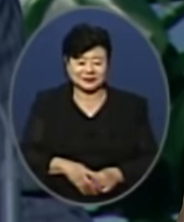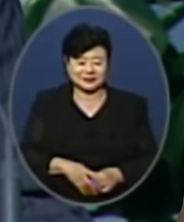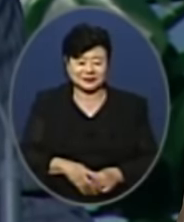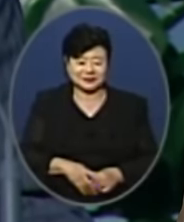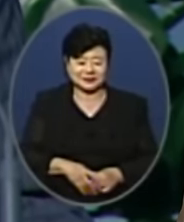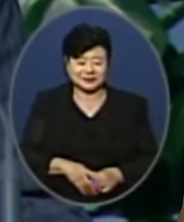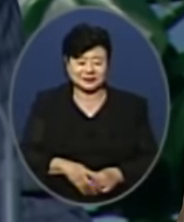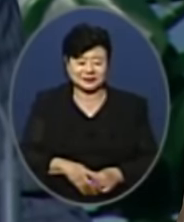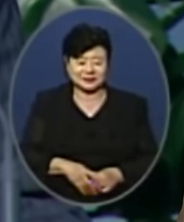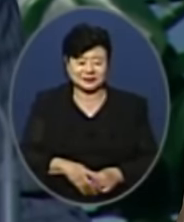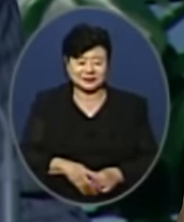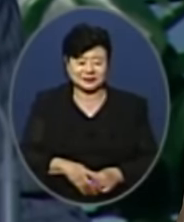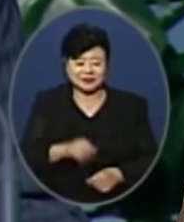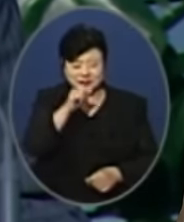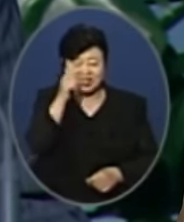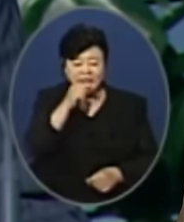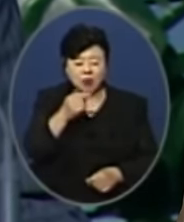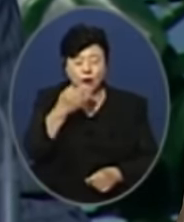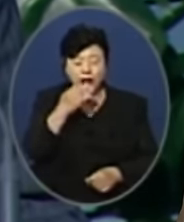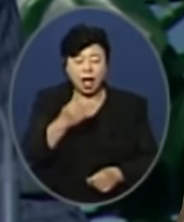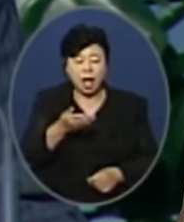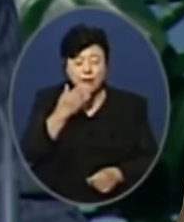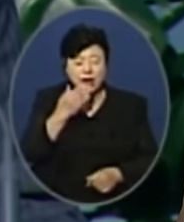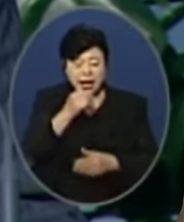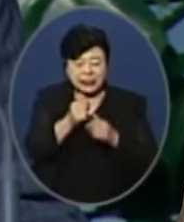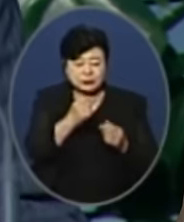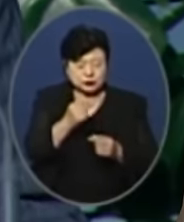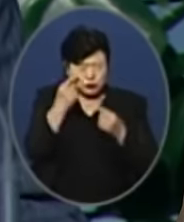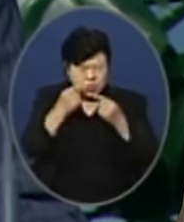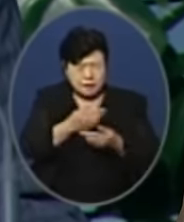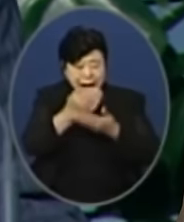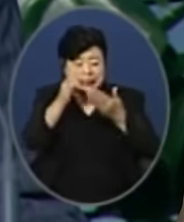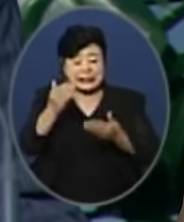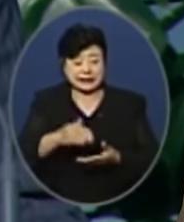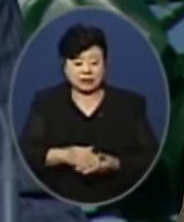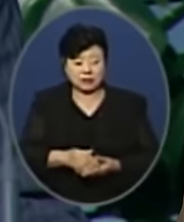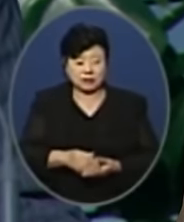이게 선악과라는 것인데 이걸 먹고 나면 하나님처럼 된대.